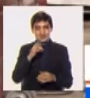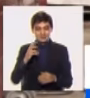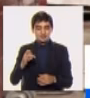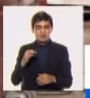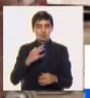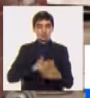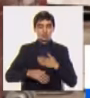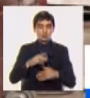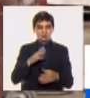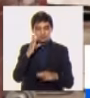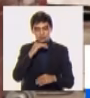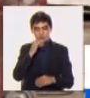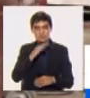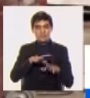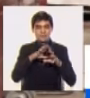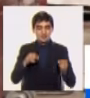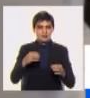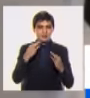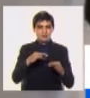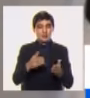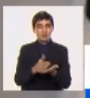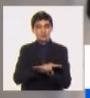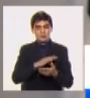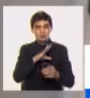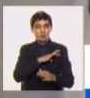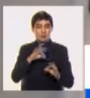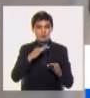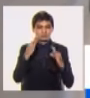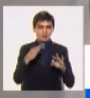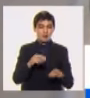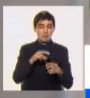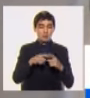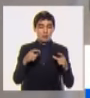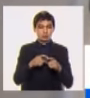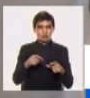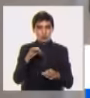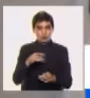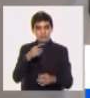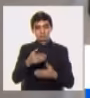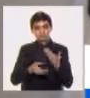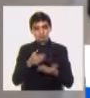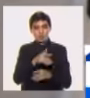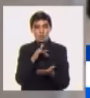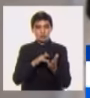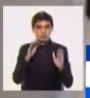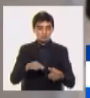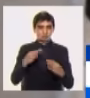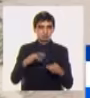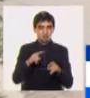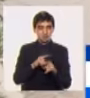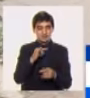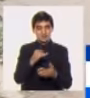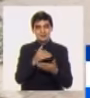нарадоваться тому что власти наконец заклинили систему пропусков напомним по ним передвигаться по городу было только по